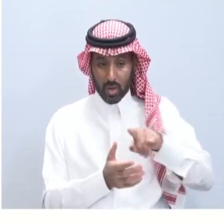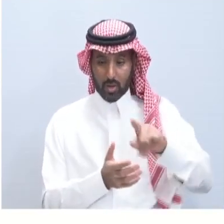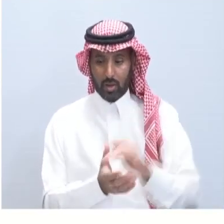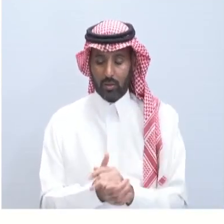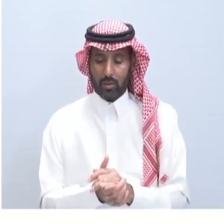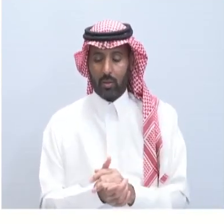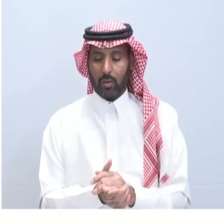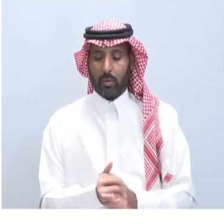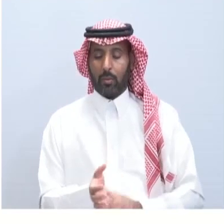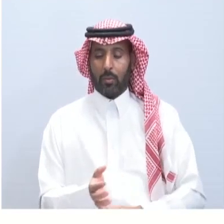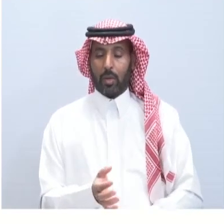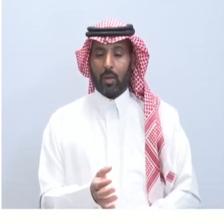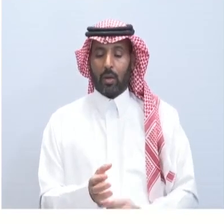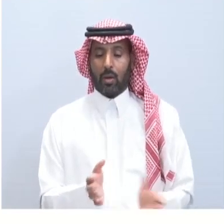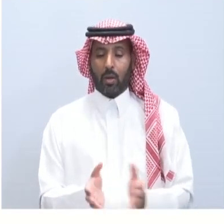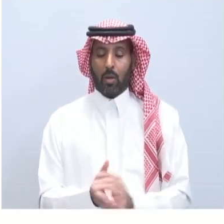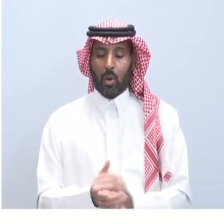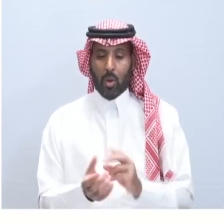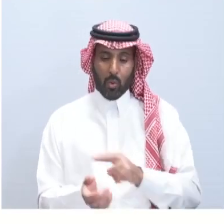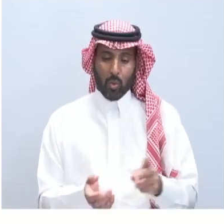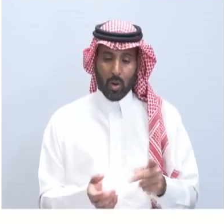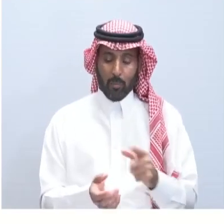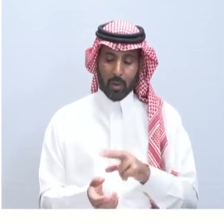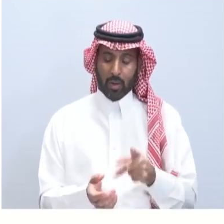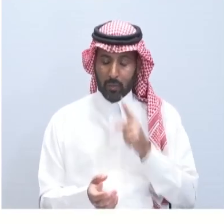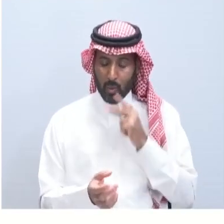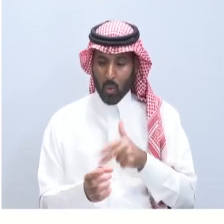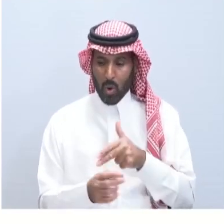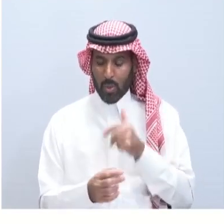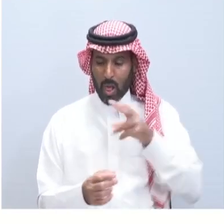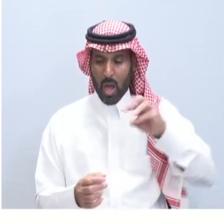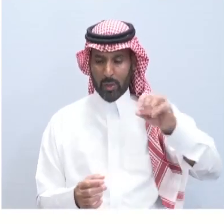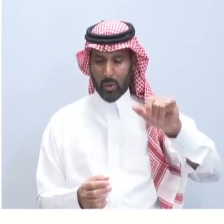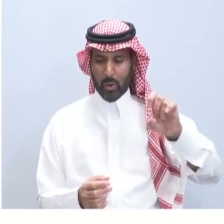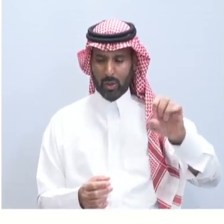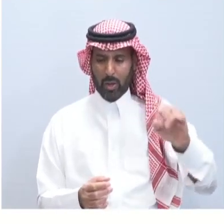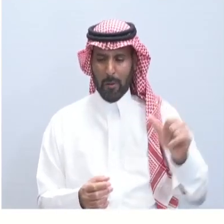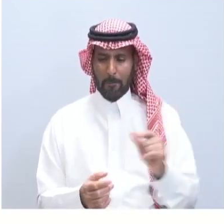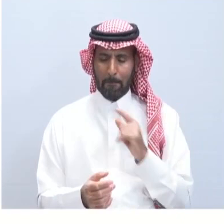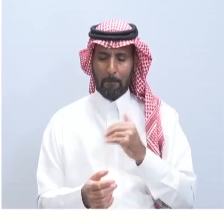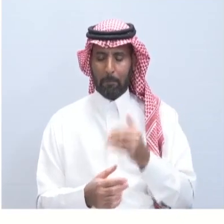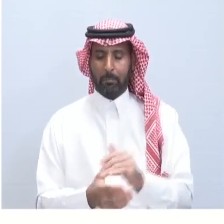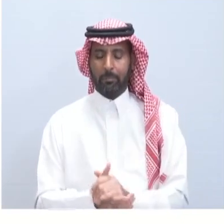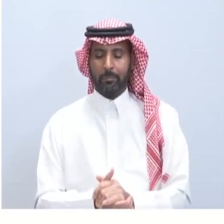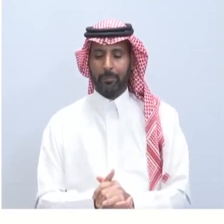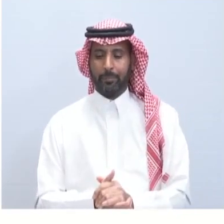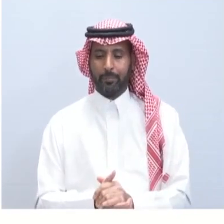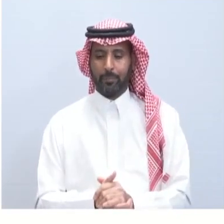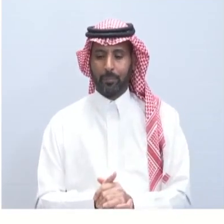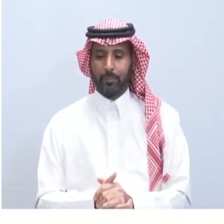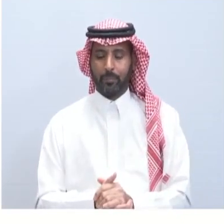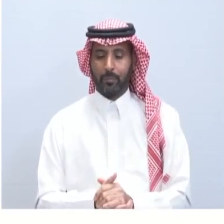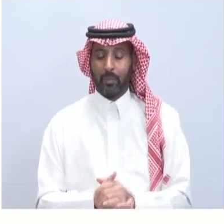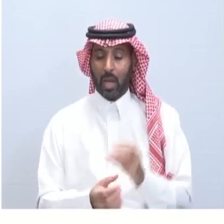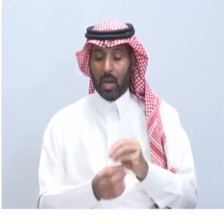وكذلك القطارات وهناك انواع مختلفه من وقود الهيدروجين ولكل نوع مميزاته وعيوبه في